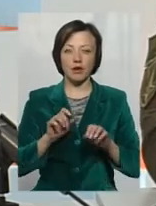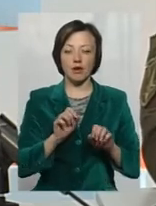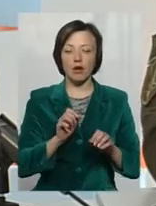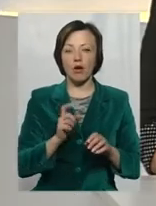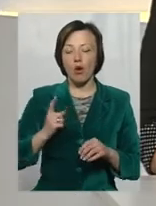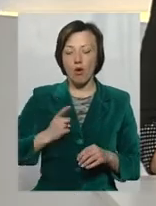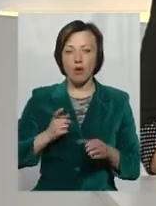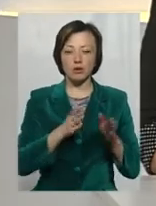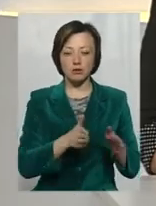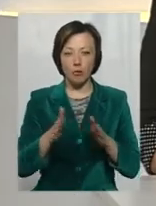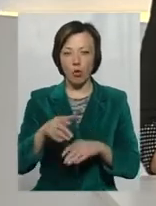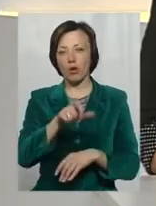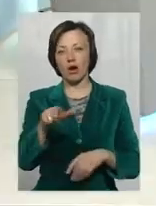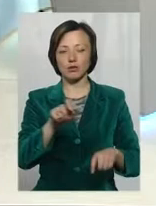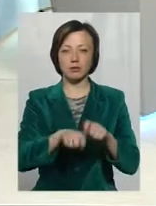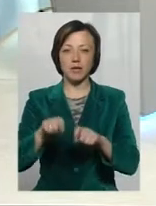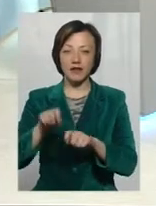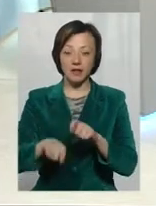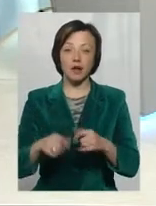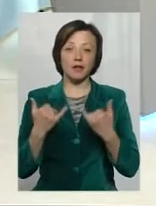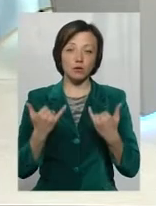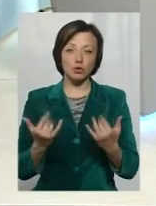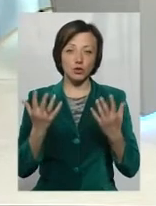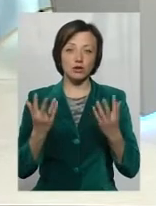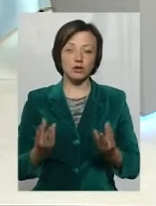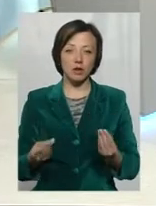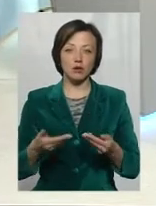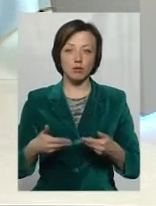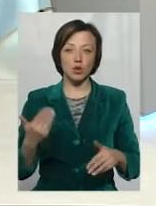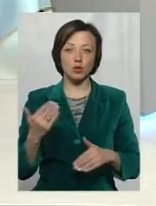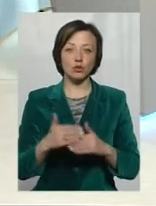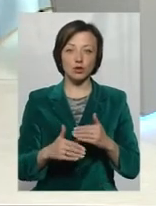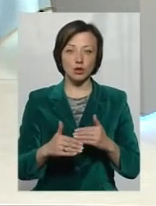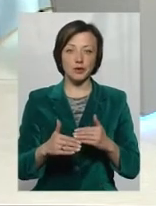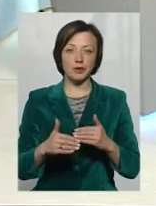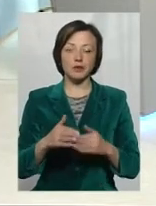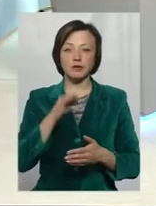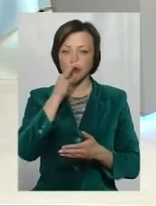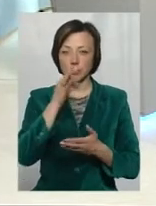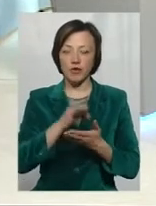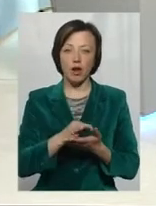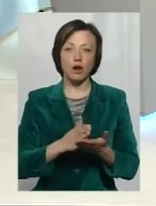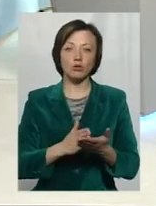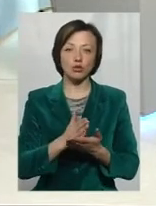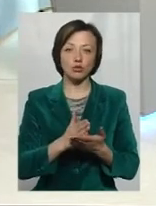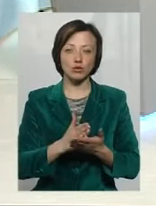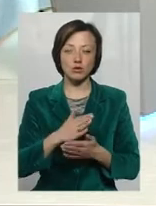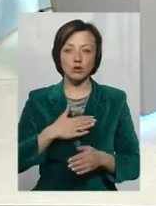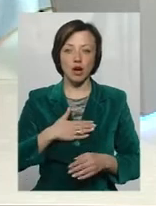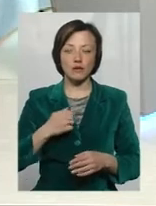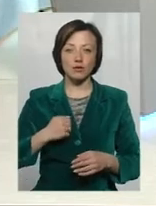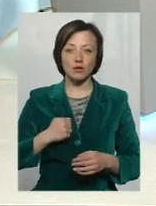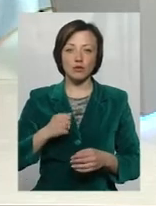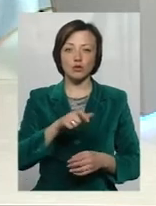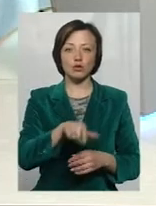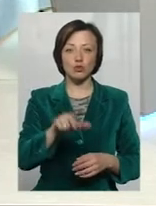громадського порядку, з перевірки, то на сьогоднішній день ми вже несемо доволі таку відповідальну службу, де наші військовослужбовці